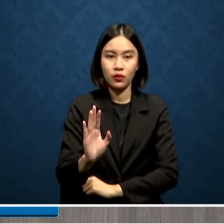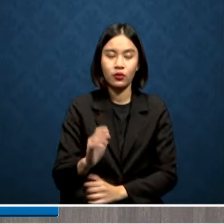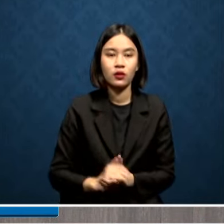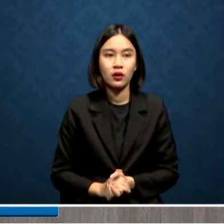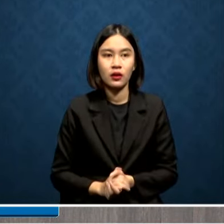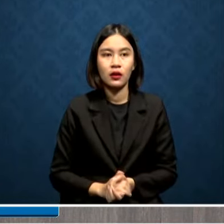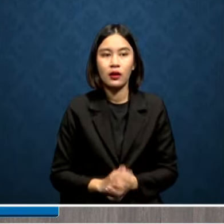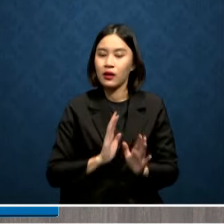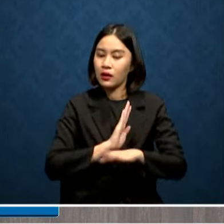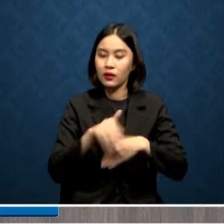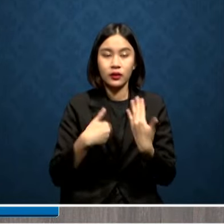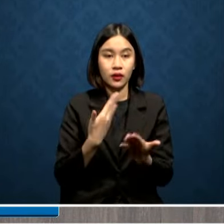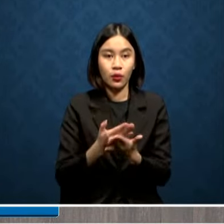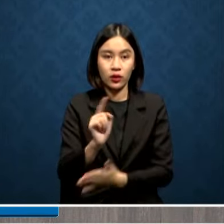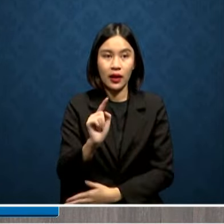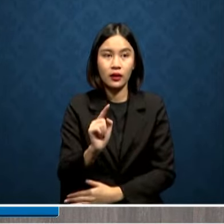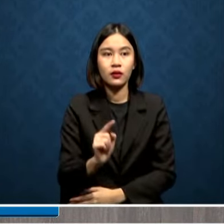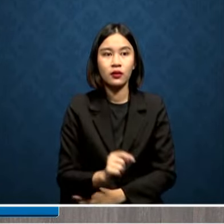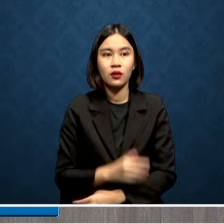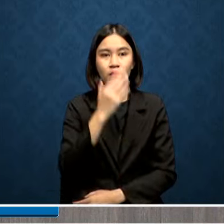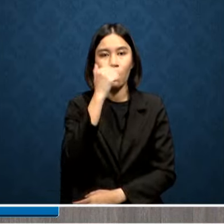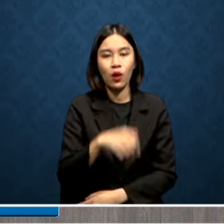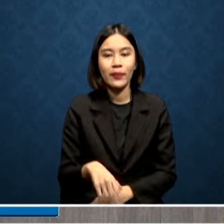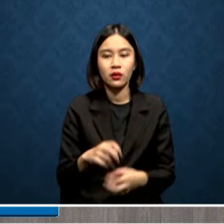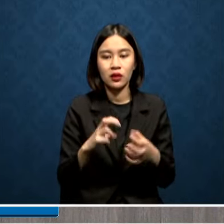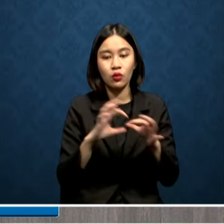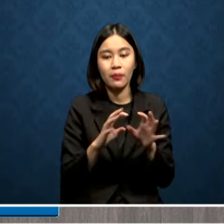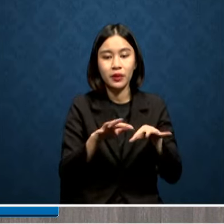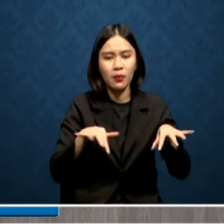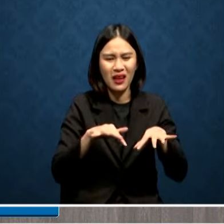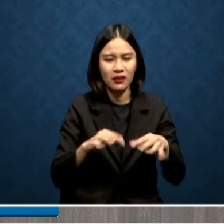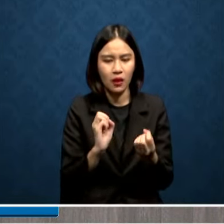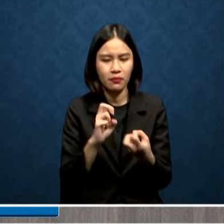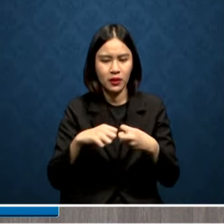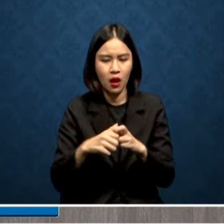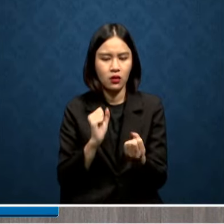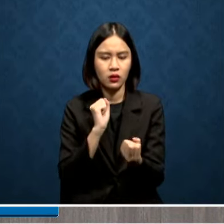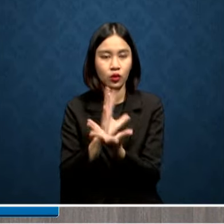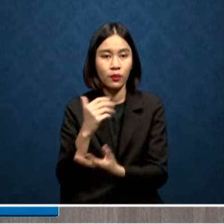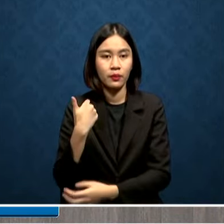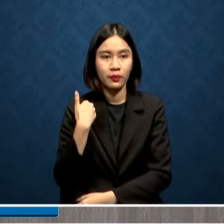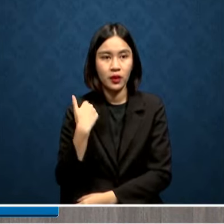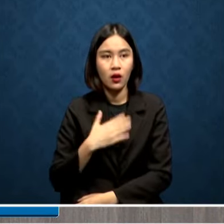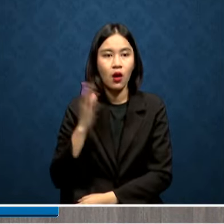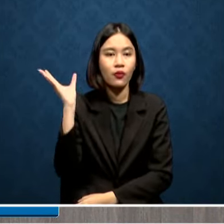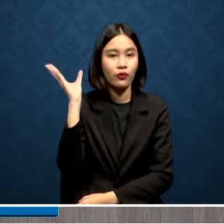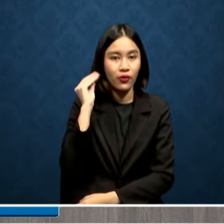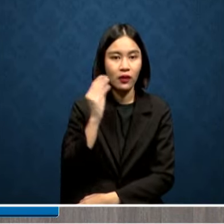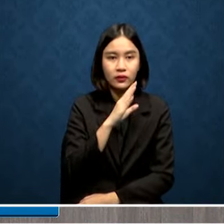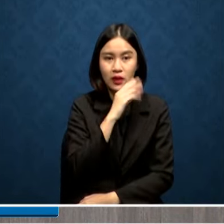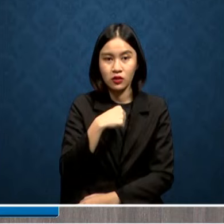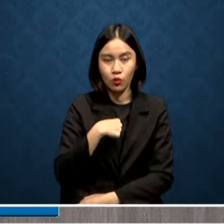ๆเรื่องใหญ่ทั้งหลายท่านประธานครับมาจากเรื่องเล็กทั้งนั้นถ้าท่านประธานฟังคำพูดผมไว้นะครับถ้าเรา